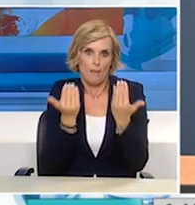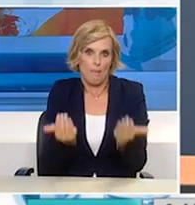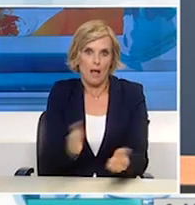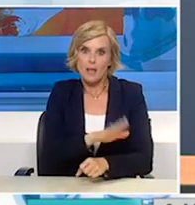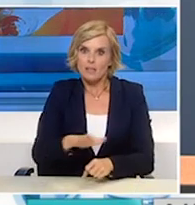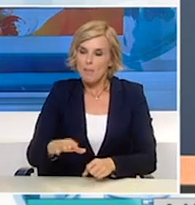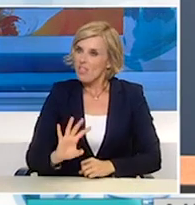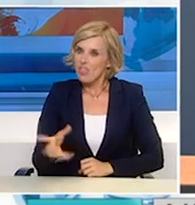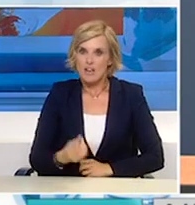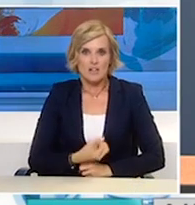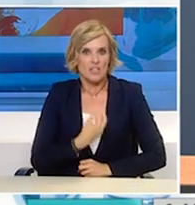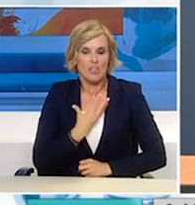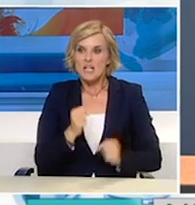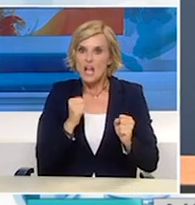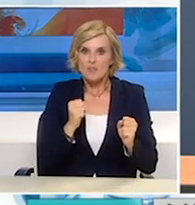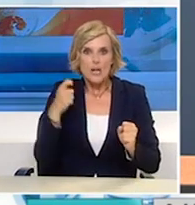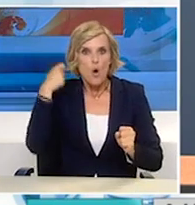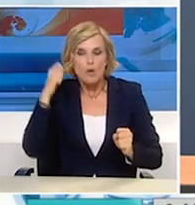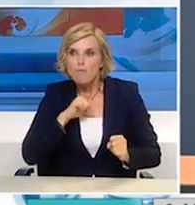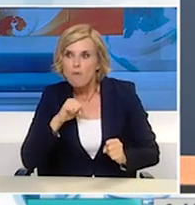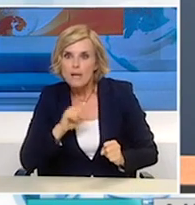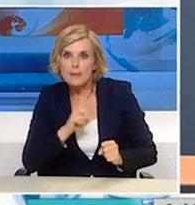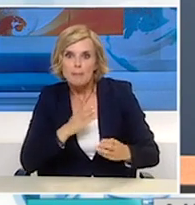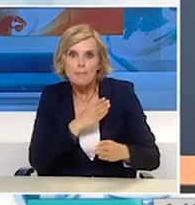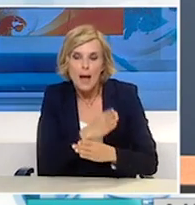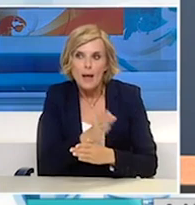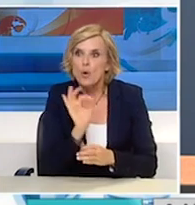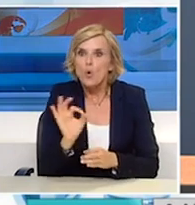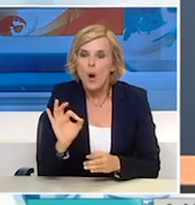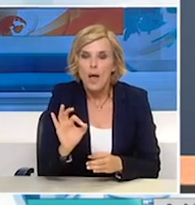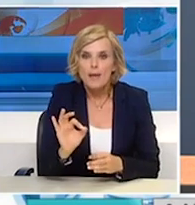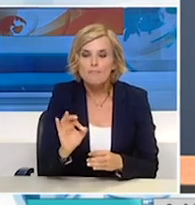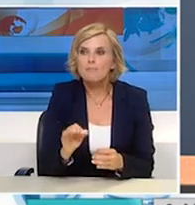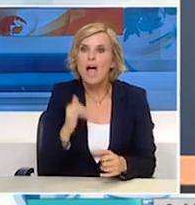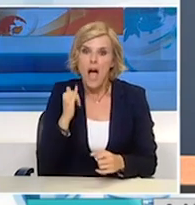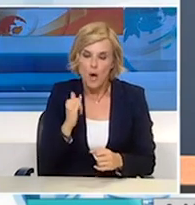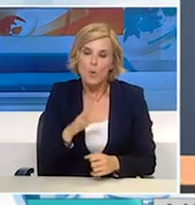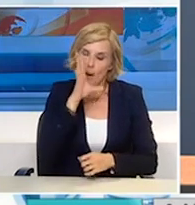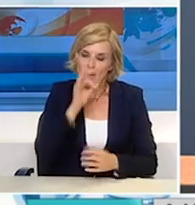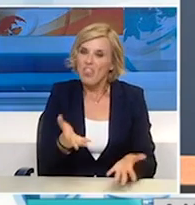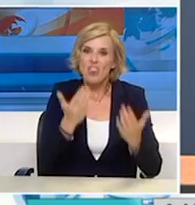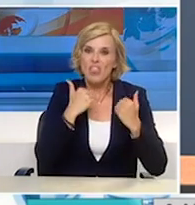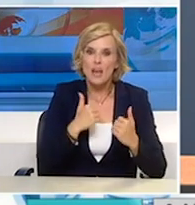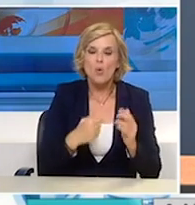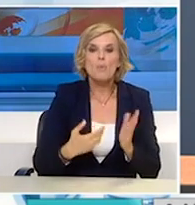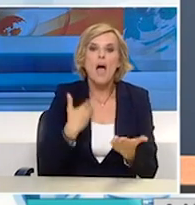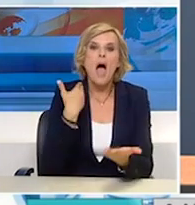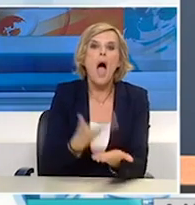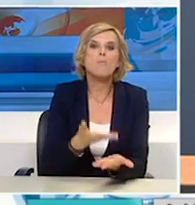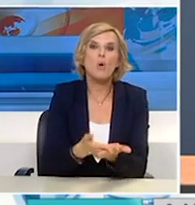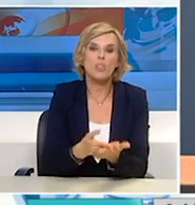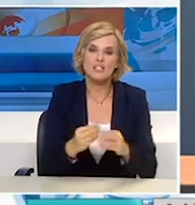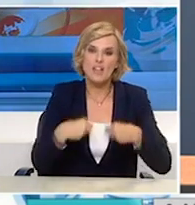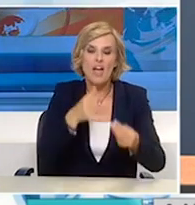για τα παιδιά του. Φυσικά και είναι κατανοητό. Επί του παρόντος, δεν υπάρχουν επιστημονικά δεδομένα που να σου προσφέρουν απόλυτη